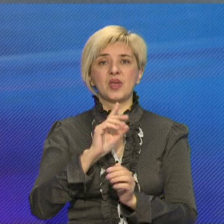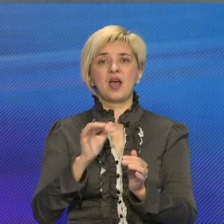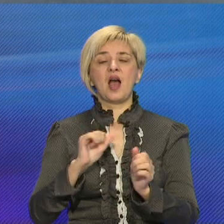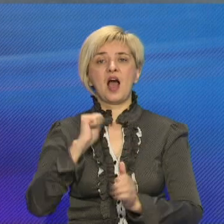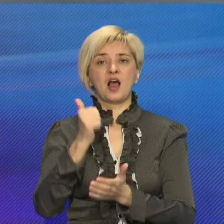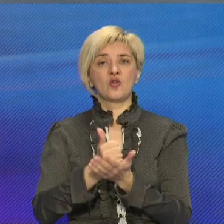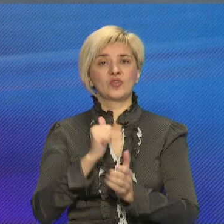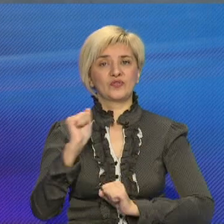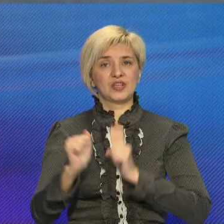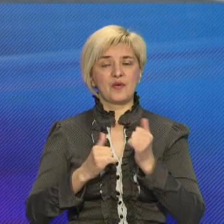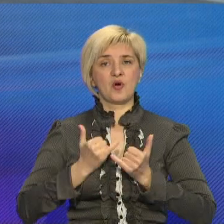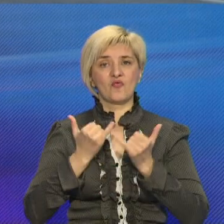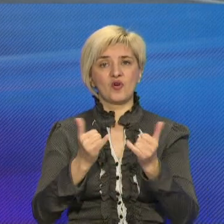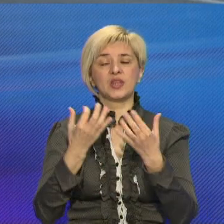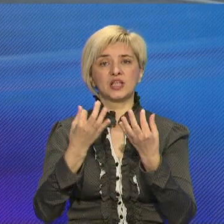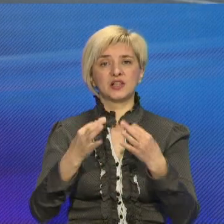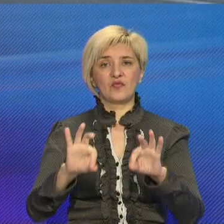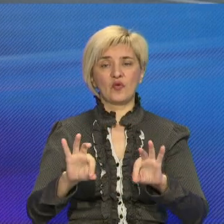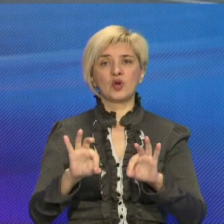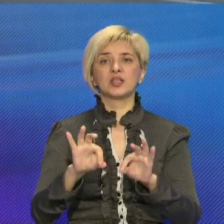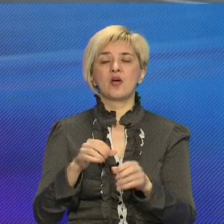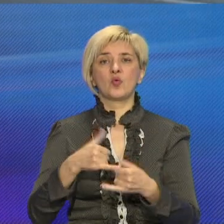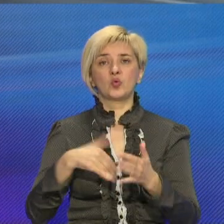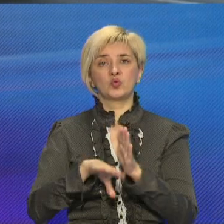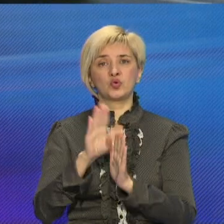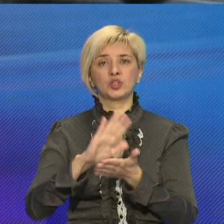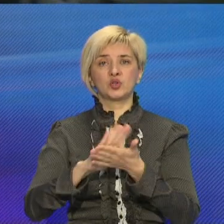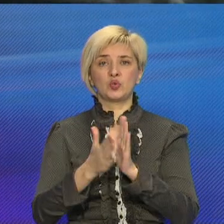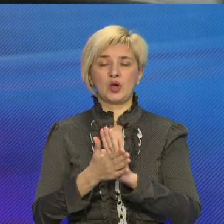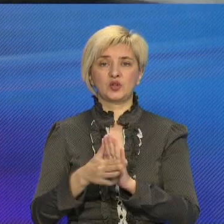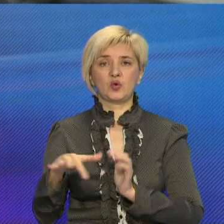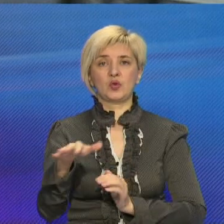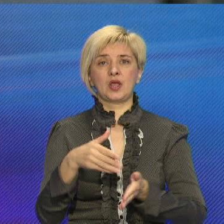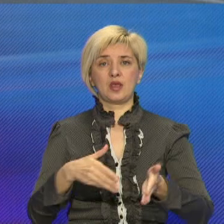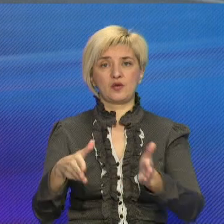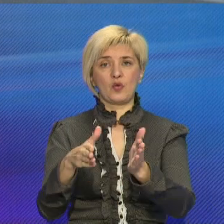кіроўцаў, дозволить полепшить ситуацию на дорогах областного центра.